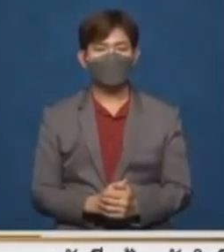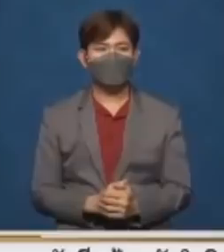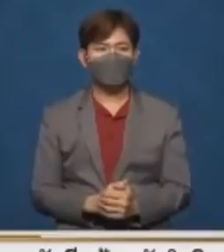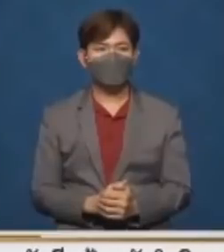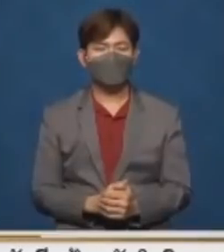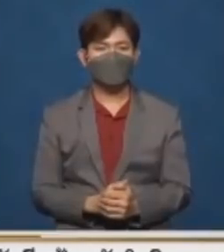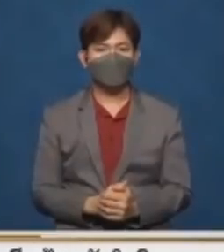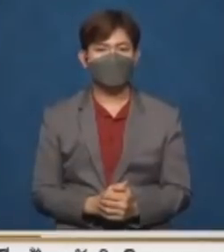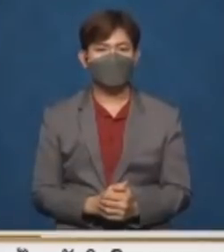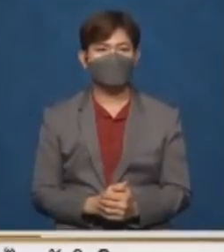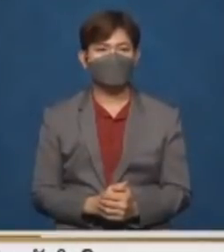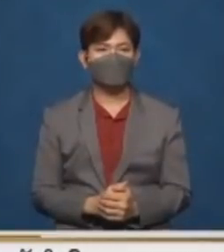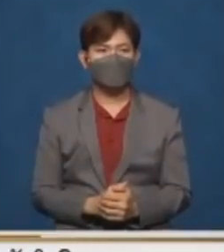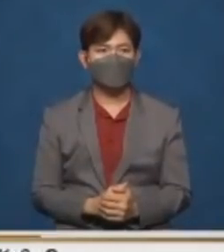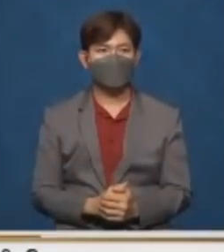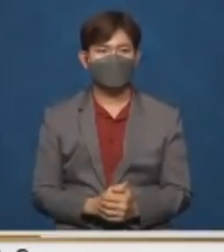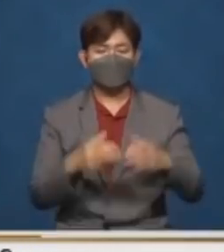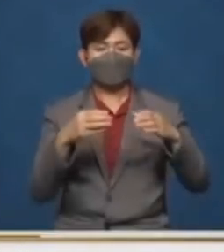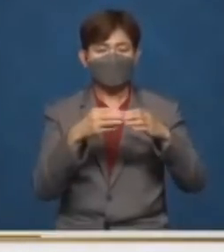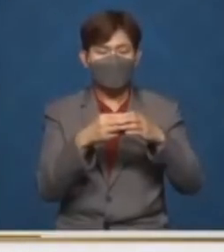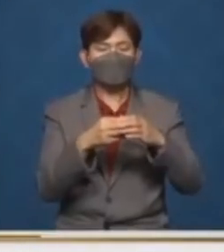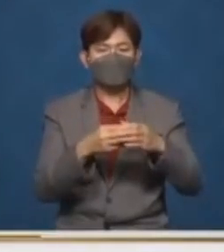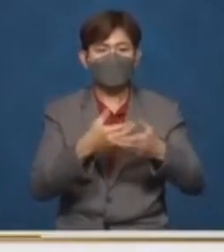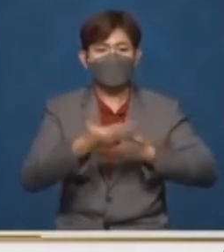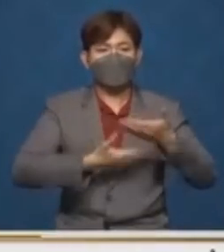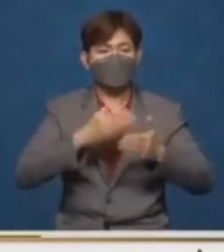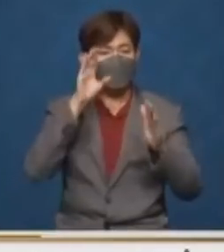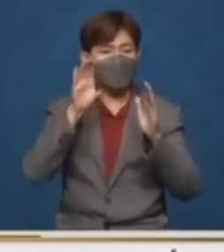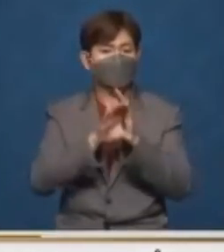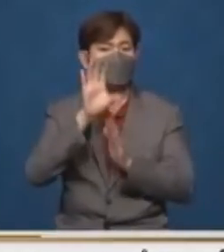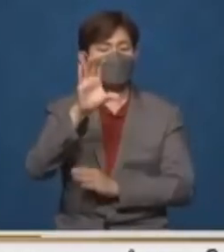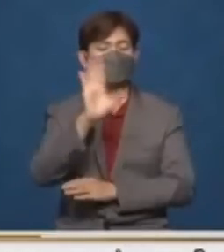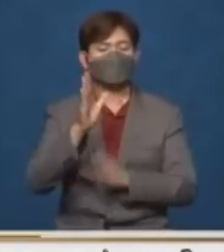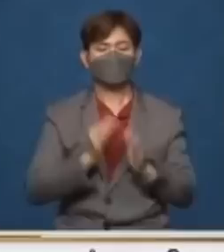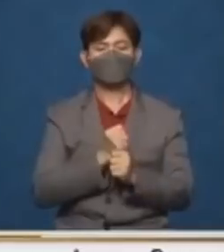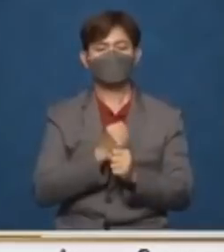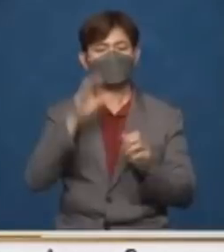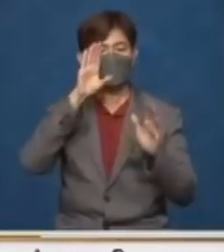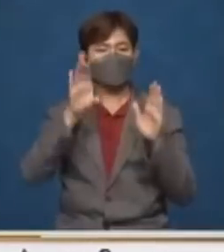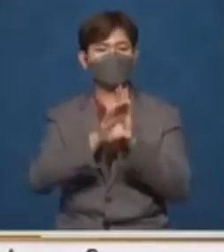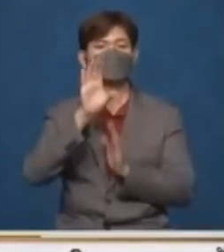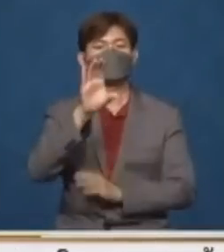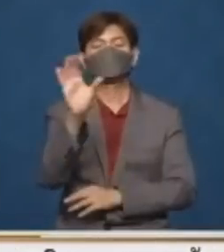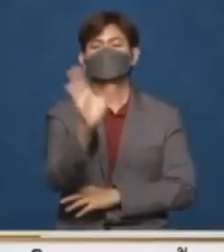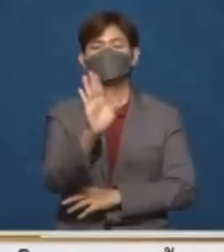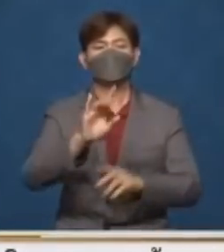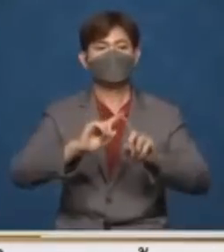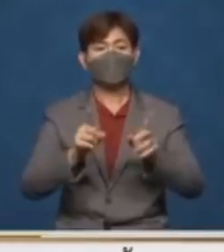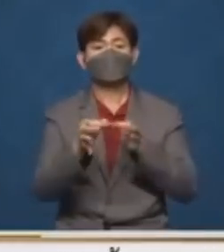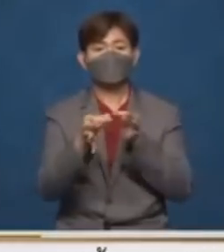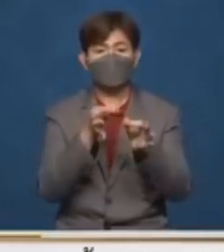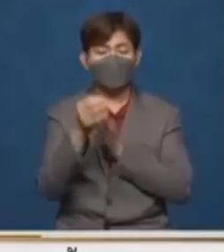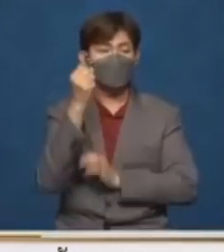หลัจากนั้นคือเจริญพวกภัฑ ผมไม่ขึ้นภาพนะครับ เจ้านาทีไมตขนภาพกได้ครับแต่เพื่อความเข้ใจ